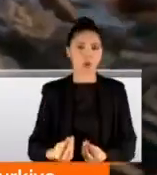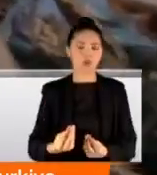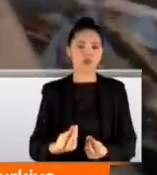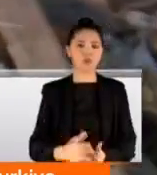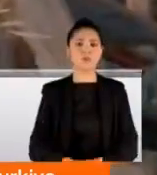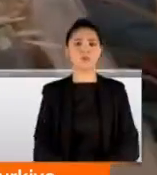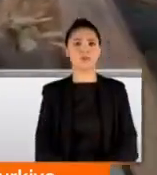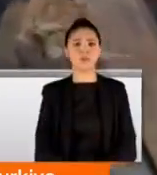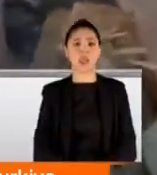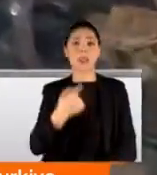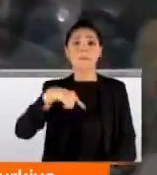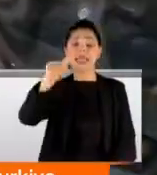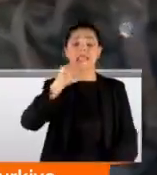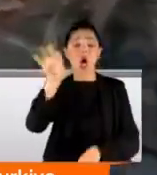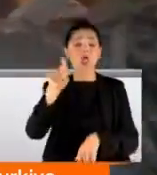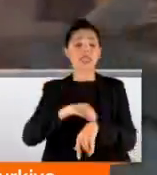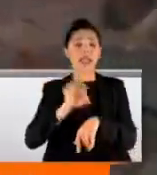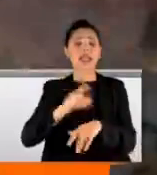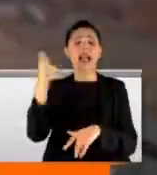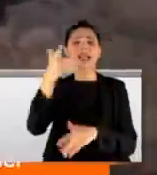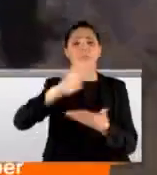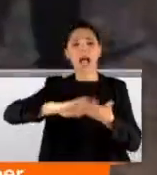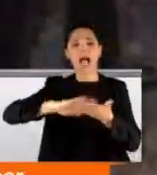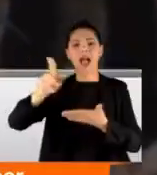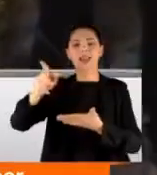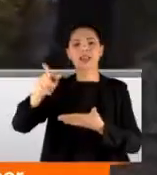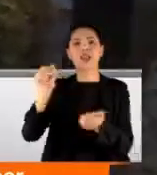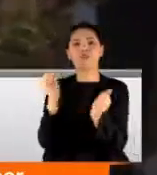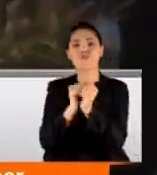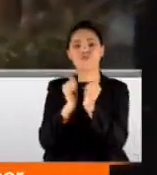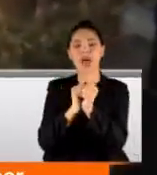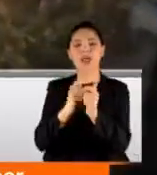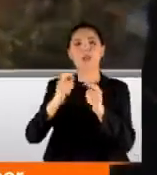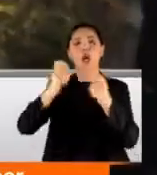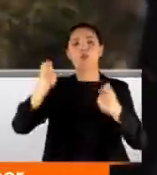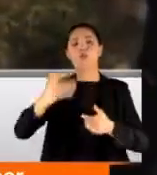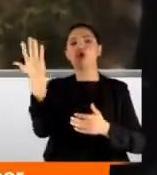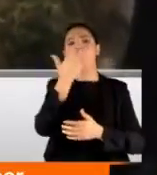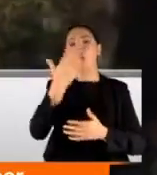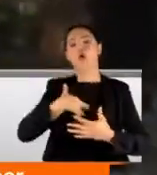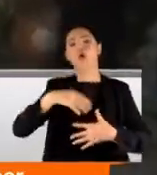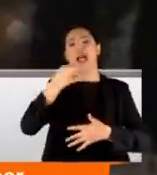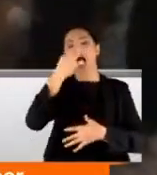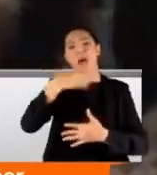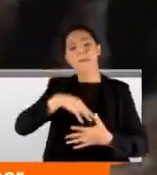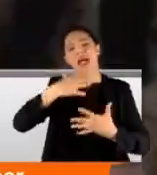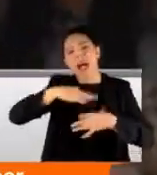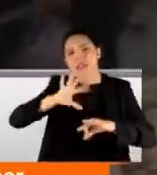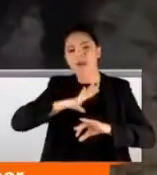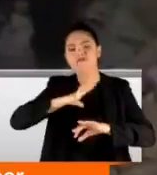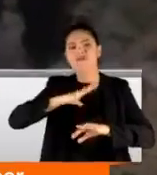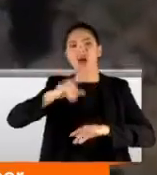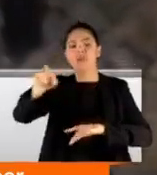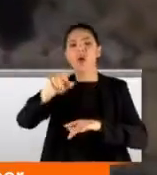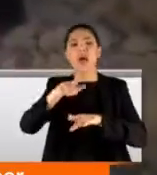depremle sarsıldık. Biz o sırada kameraman arkadaşım İsa Mustafa Erlaslan'la birlikte Buca'da bir okulda haberdeydik aslında. Zemin